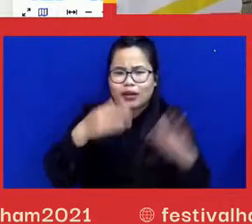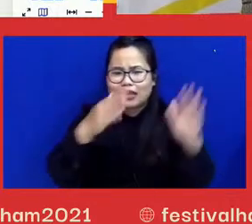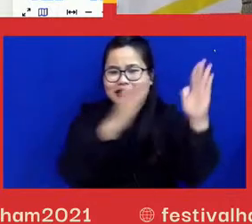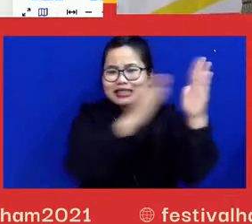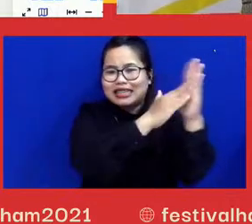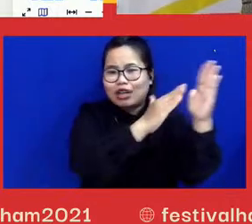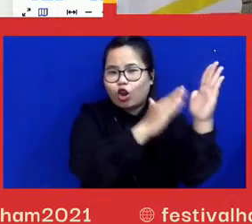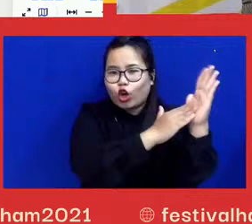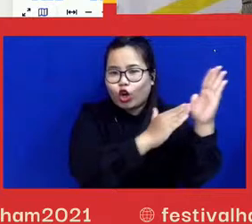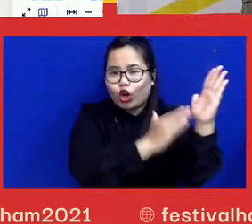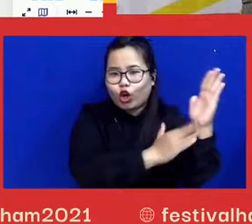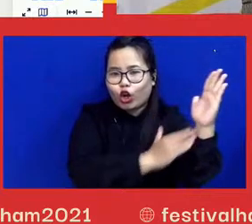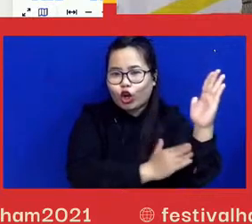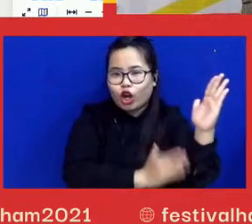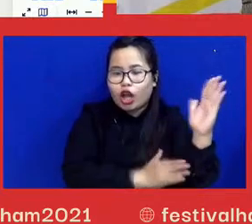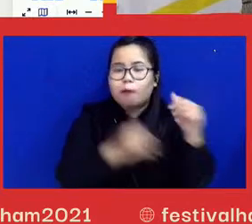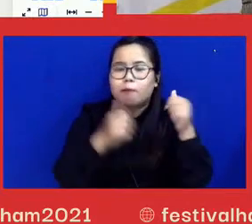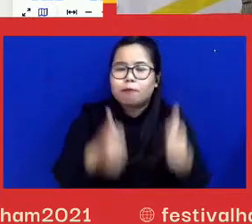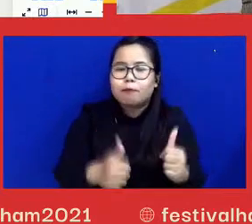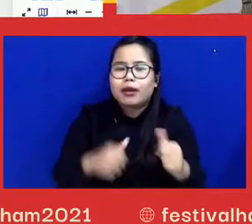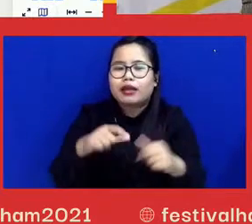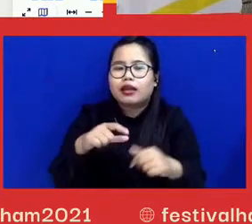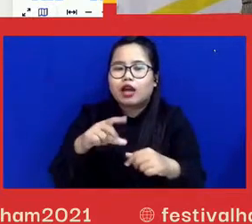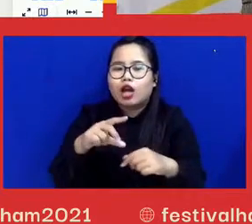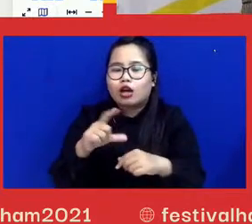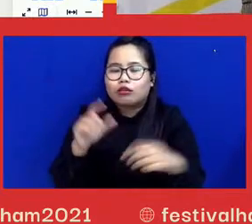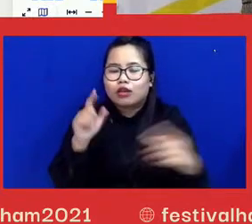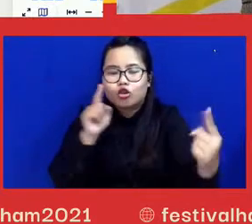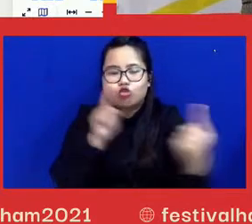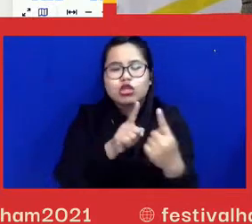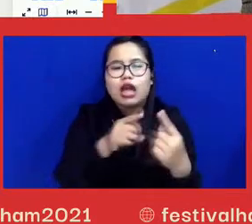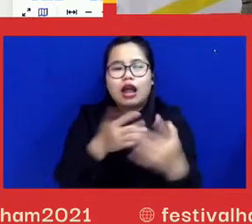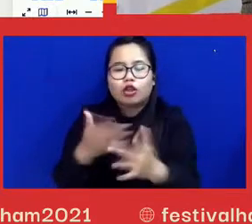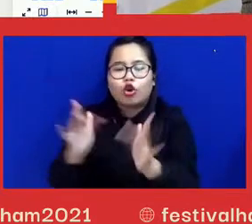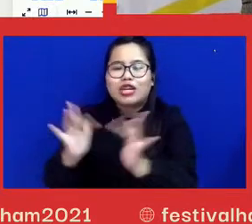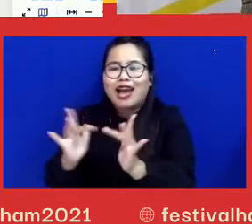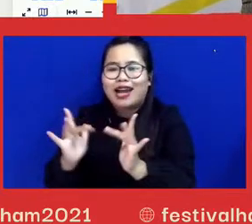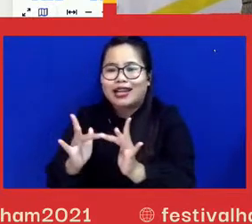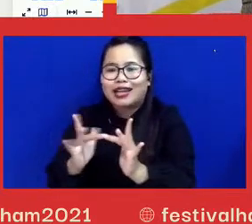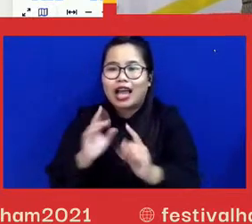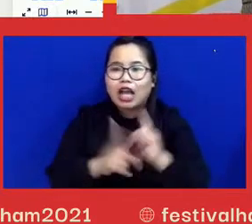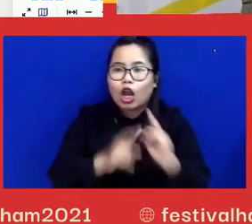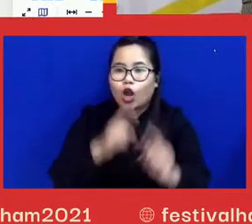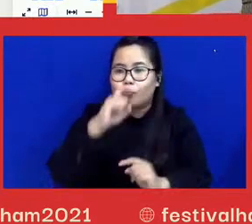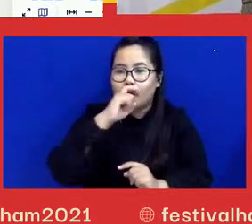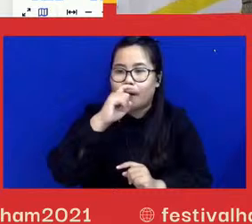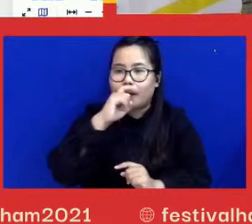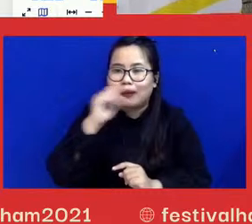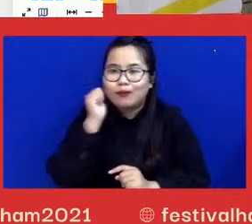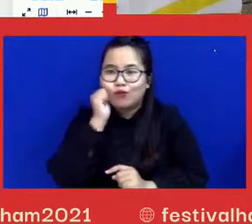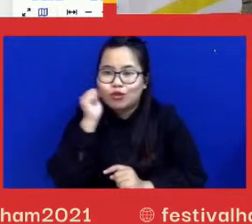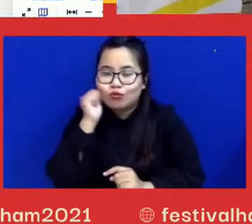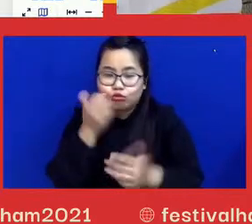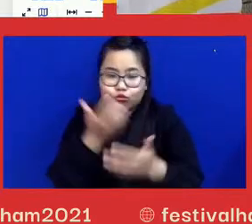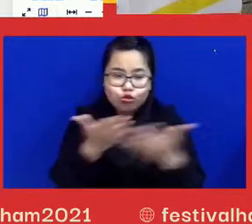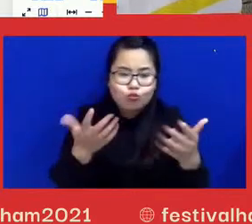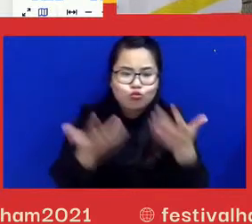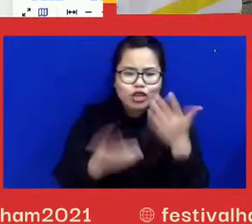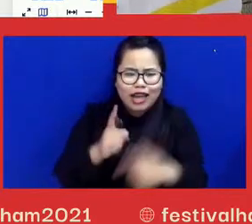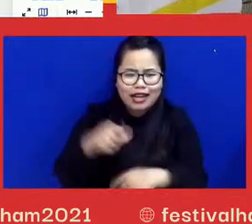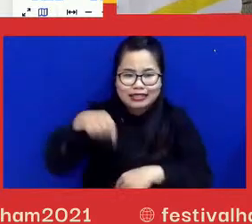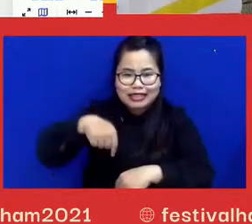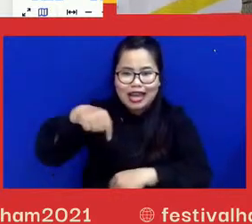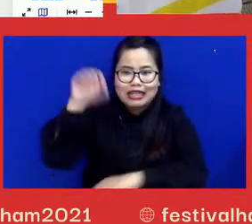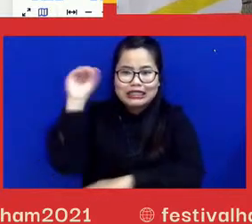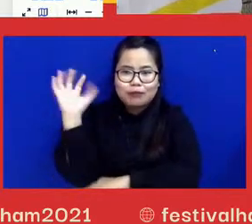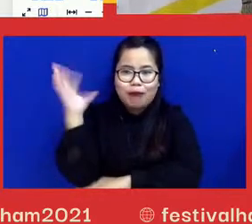itu luring maupun daring. Jadi kalaupun misalnya bapak-bapak dan ibu-ibu ada di Semarang saat ini,